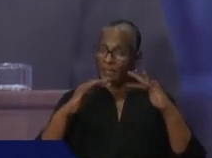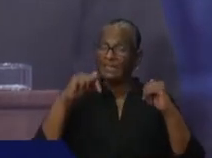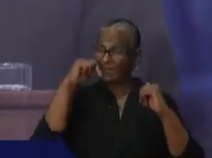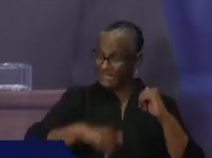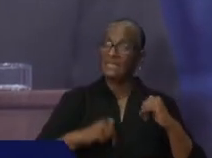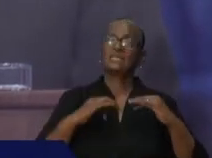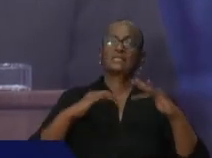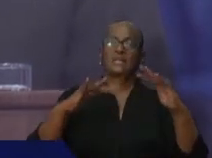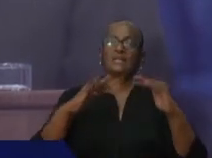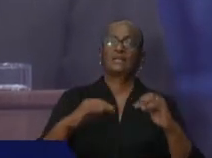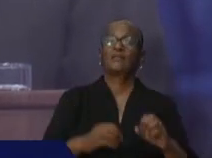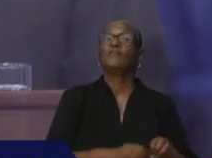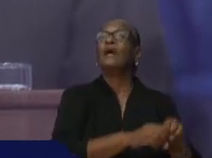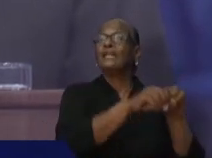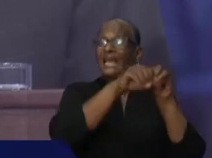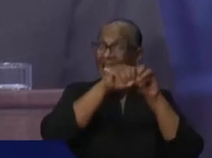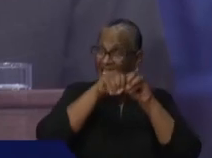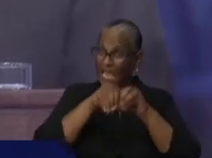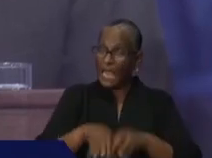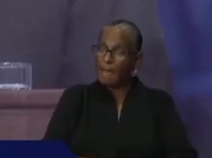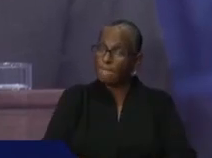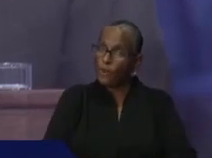Door deze regeling zal de import gegarandeerd zijn